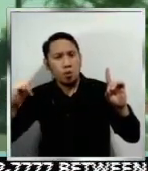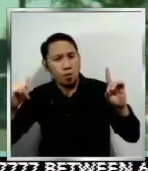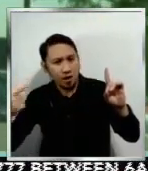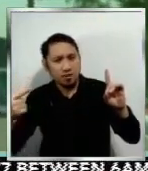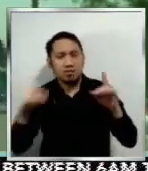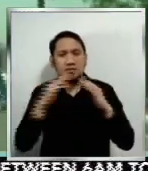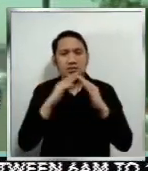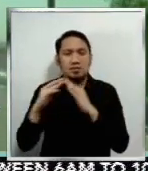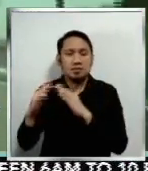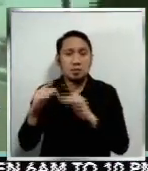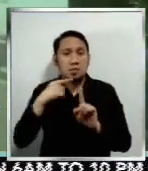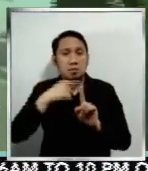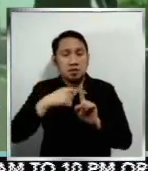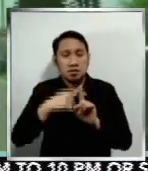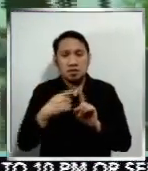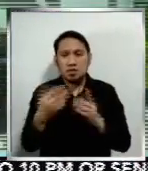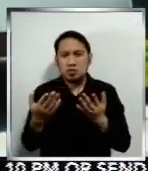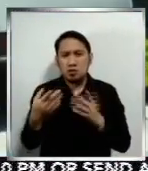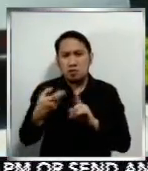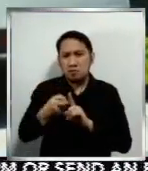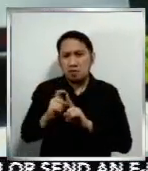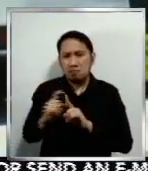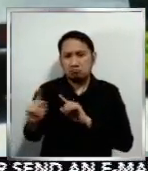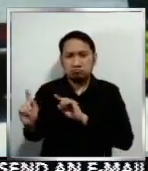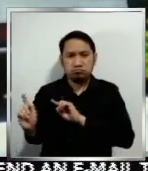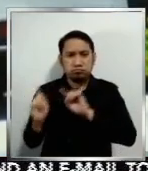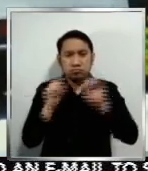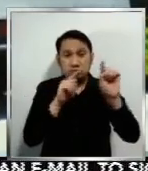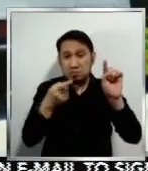nanggaling umano sa Metro Manila at kasalukuyan ng